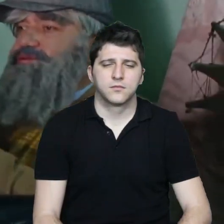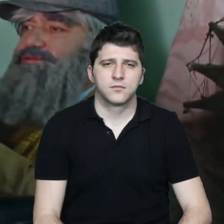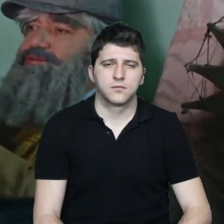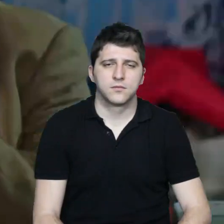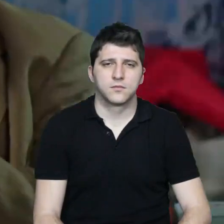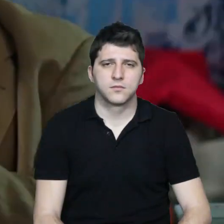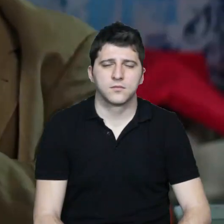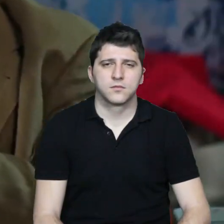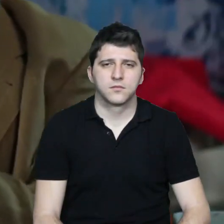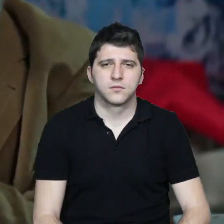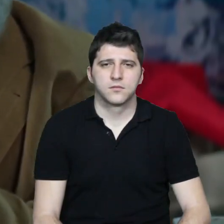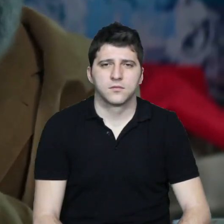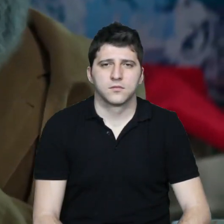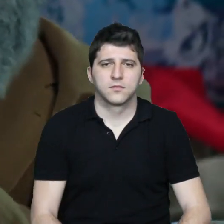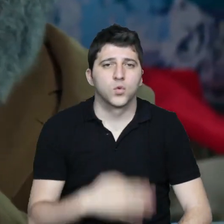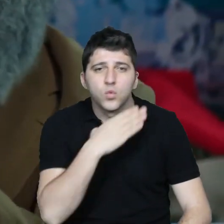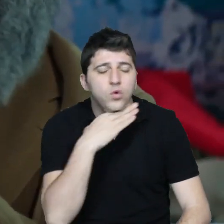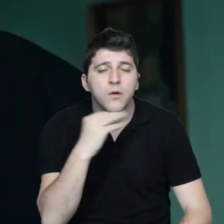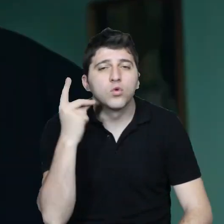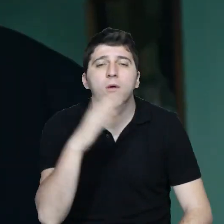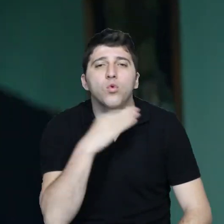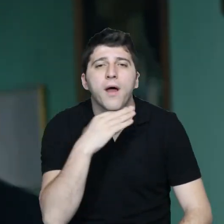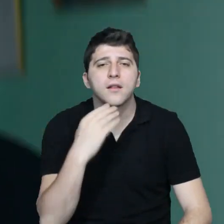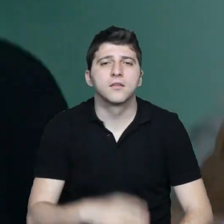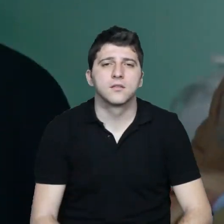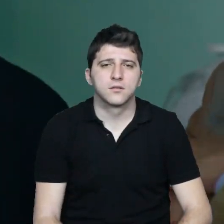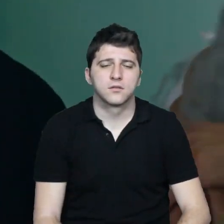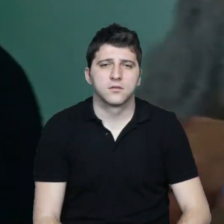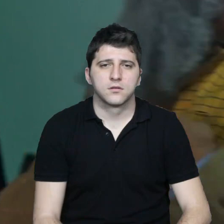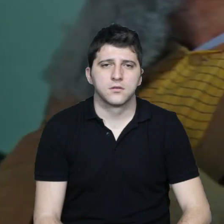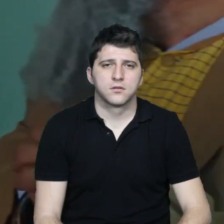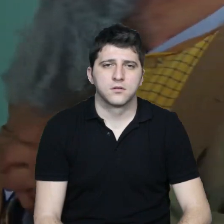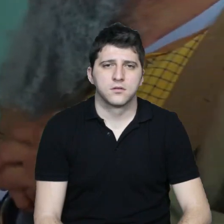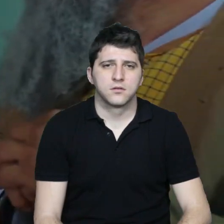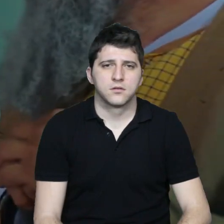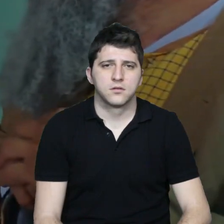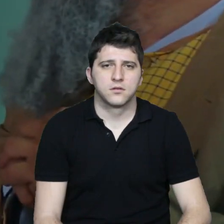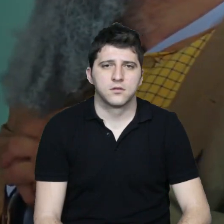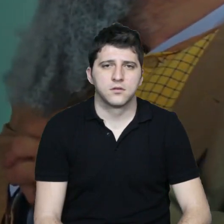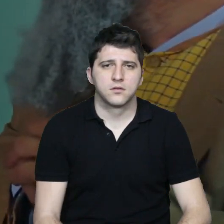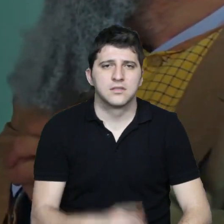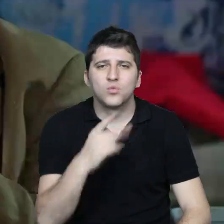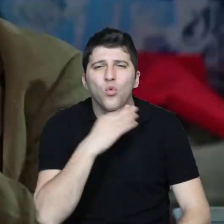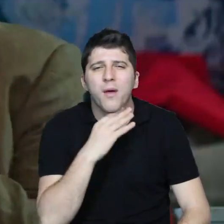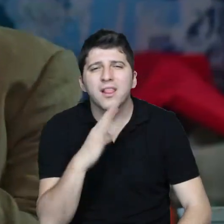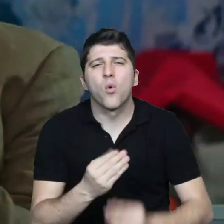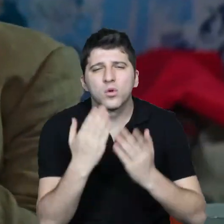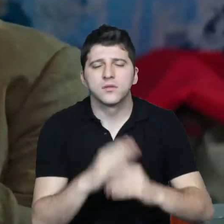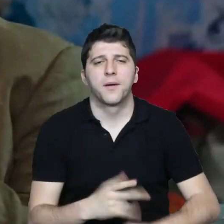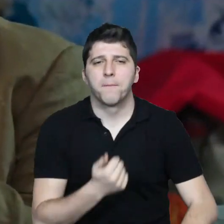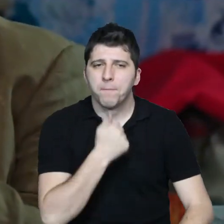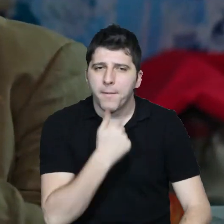kalktı. Kurbanı unutma, kurbanı! Settar oturdu. Senin kurban ne oldu? Ya